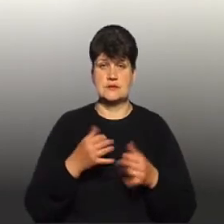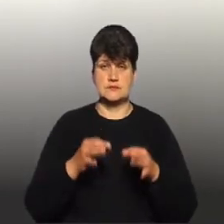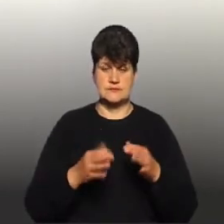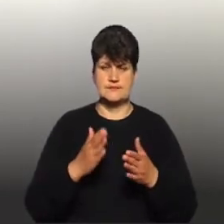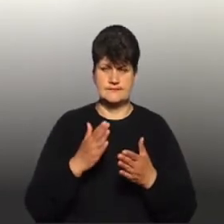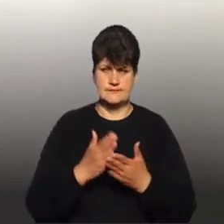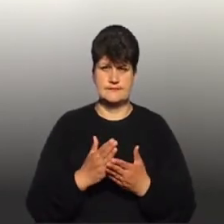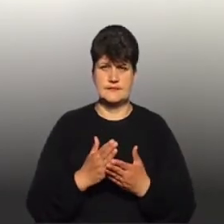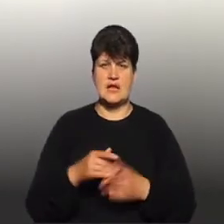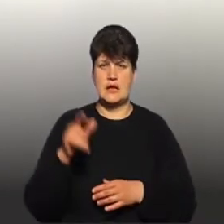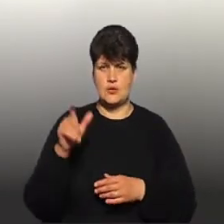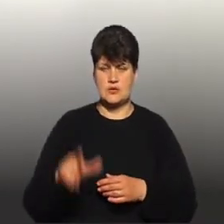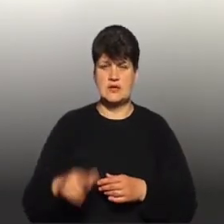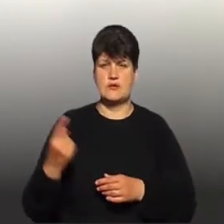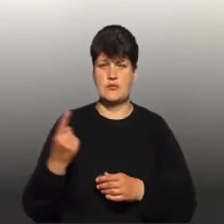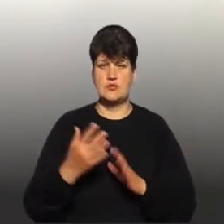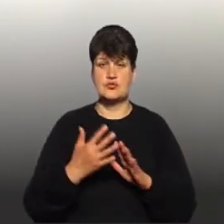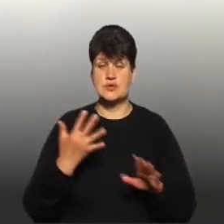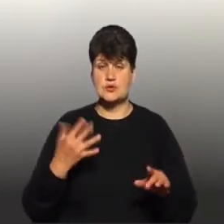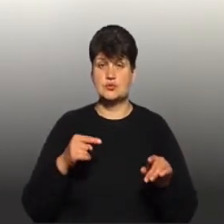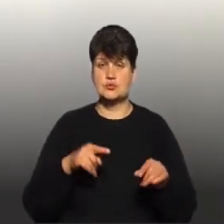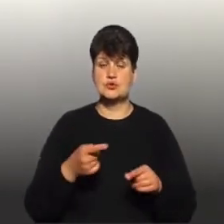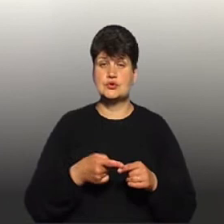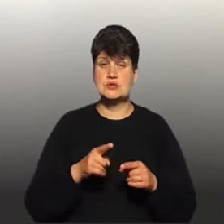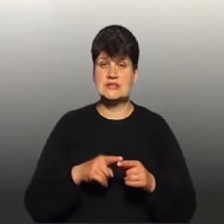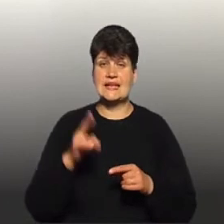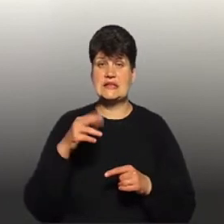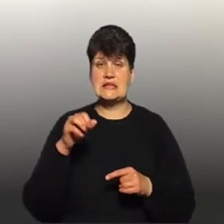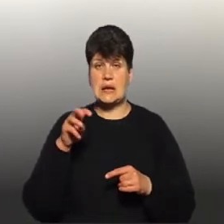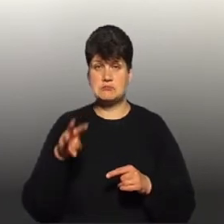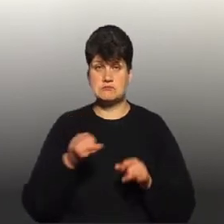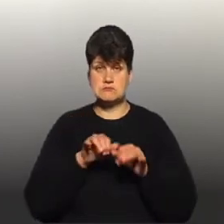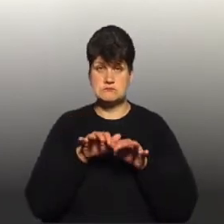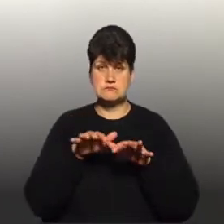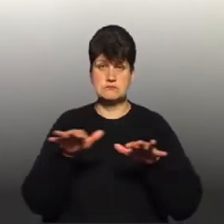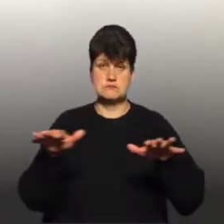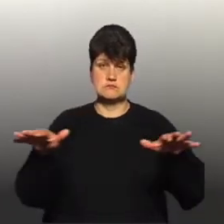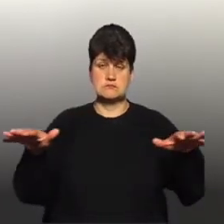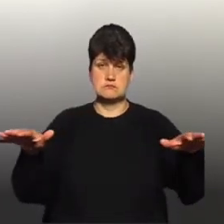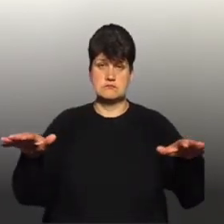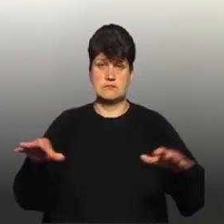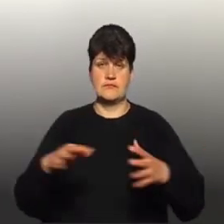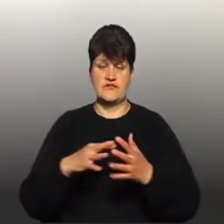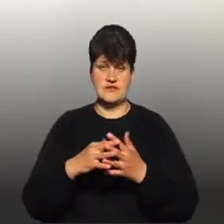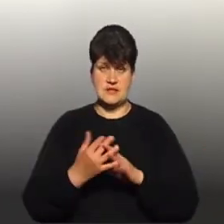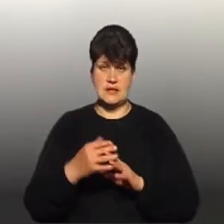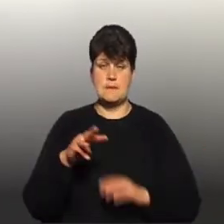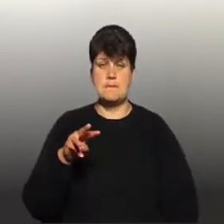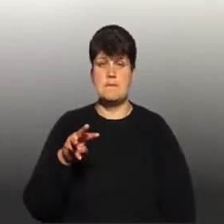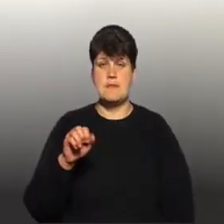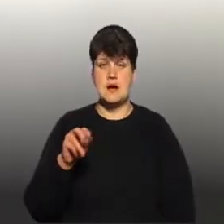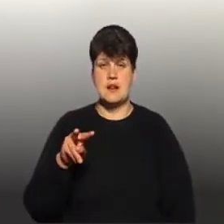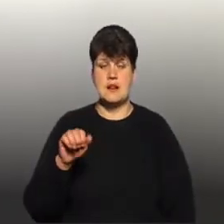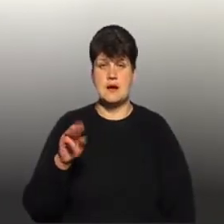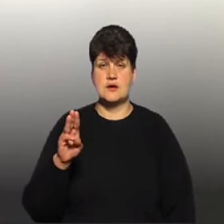в першу чергу, через те, що цей дим, який поширився в районі населеного пункту Малашівці, так, він переносився на